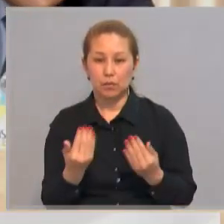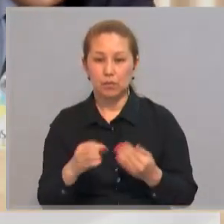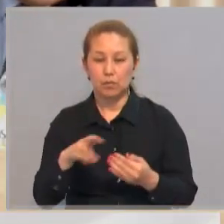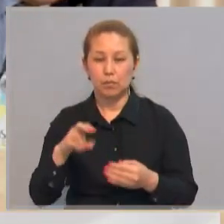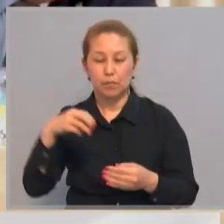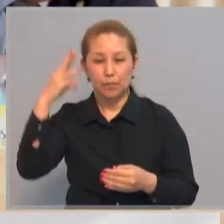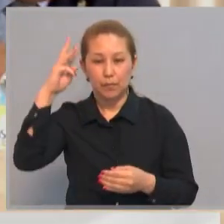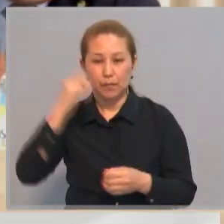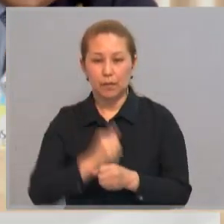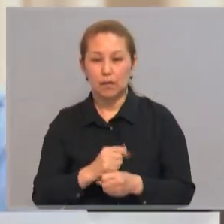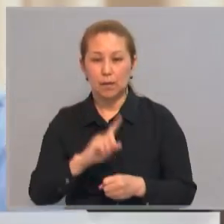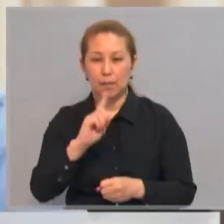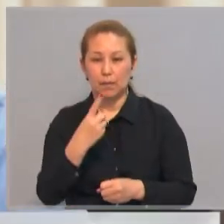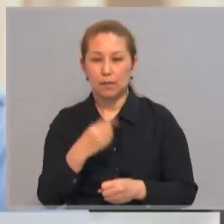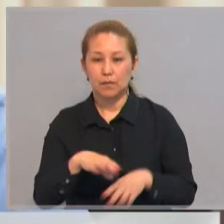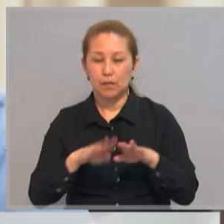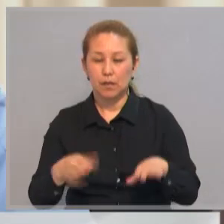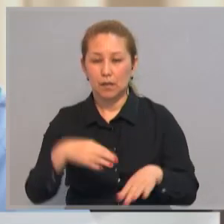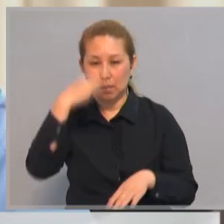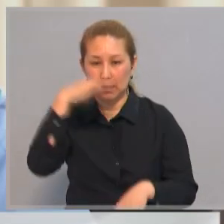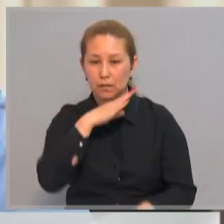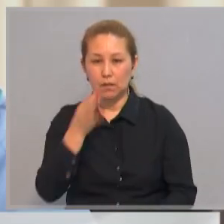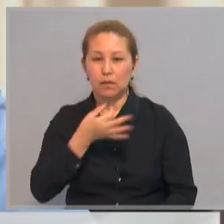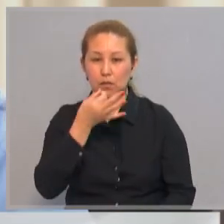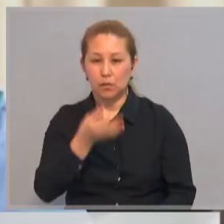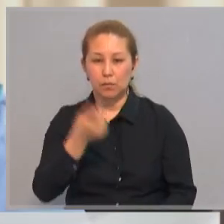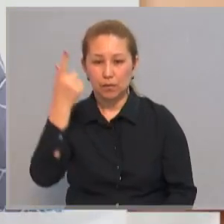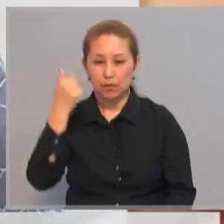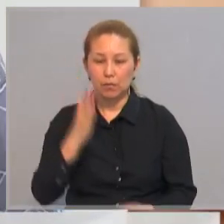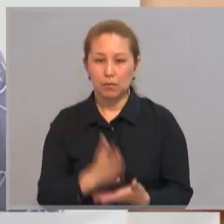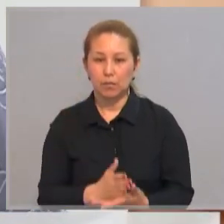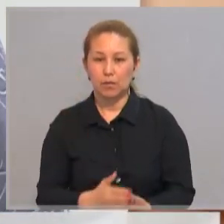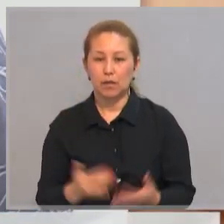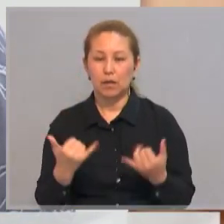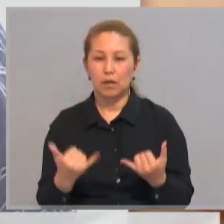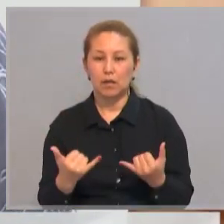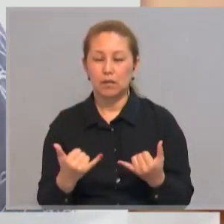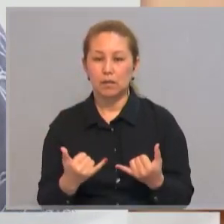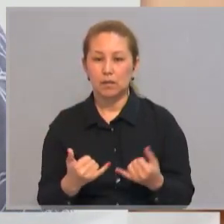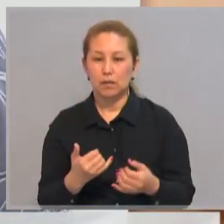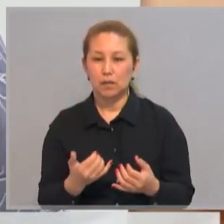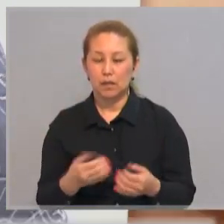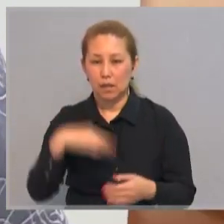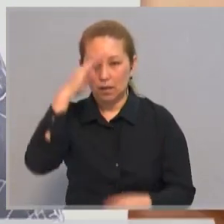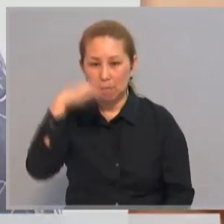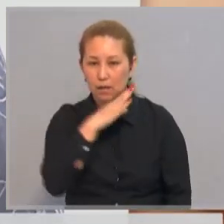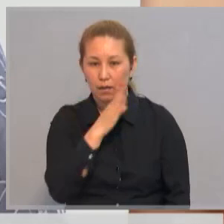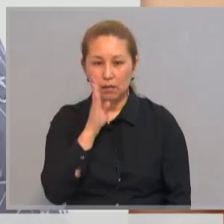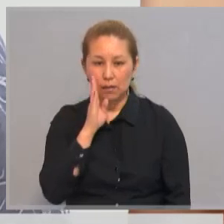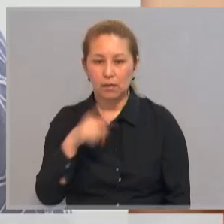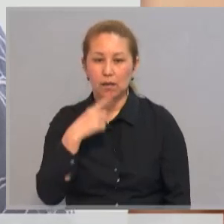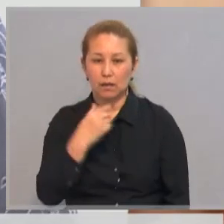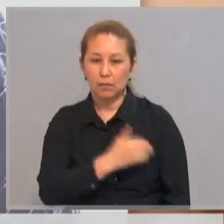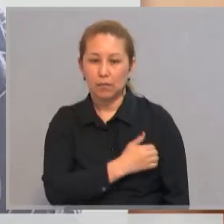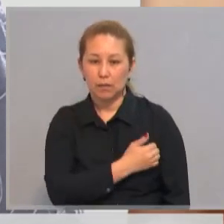психологтар балаға ең бірінші ата-ана жауапты екендігін алға тартады. Қазіргі осы жағдайда мен ата-аналарға мынандай кеңес берген